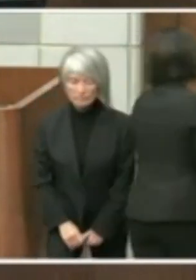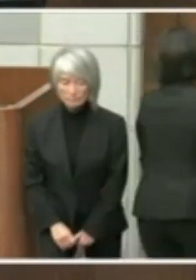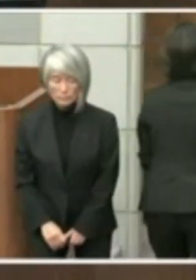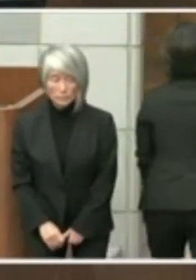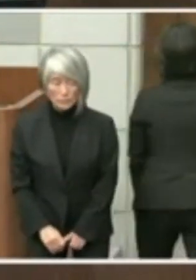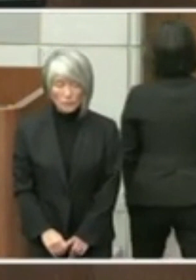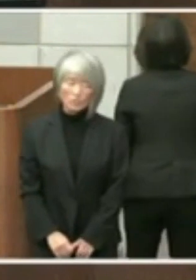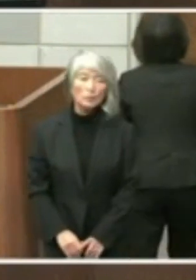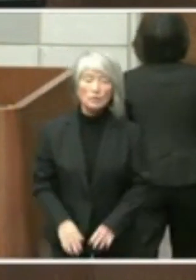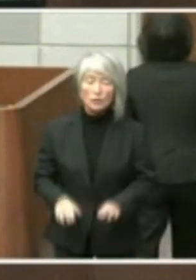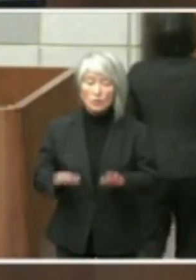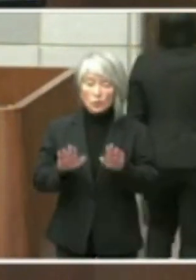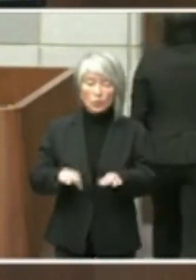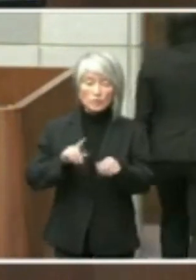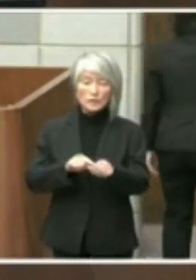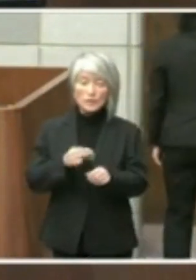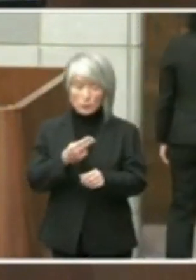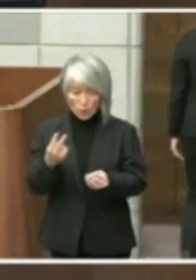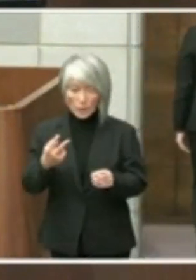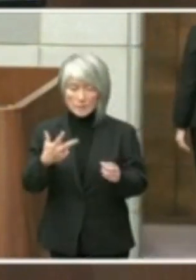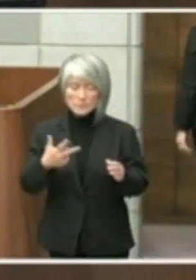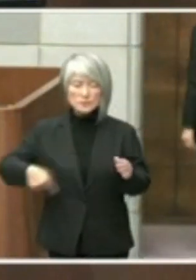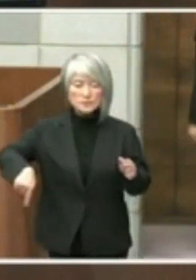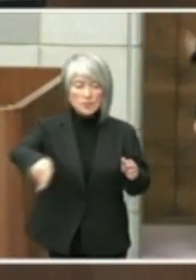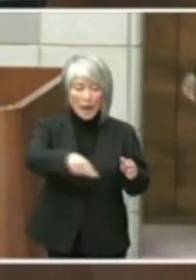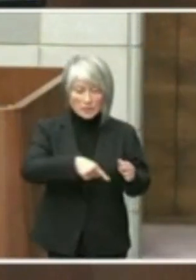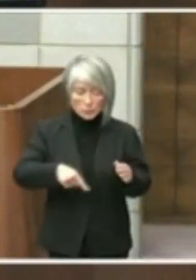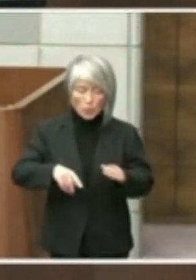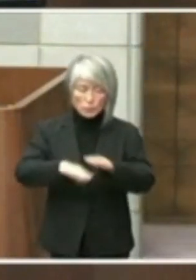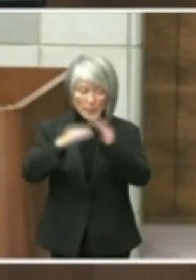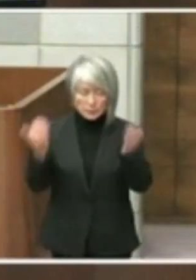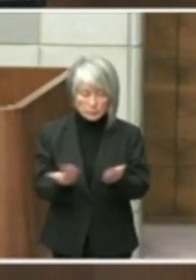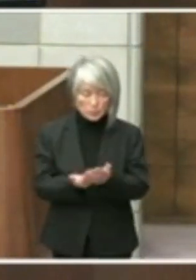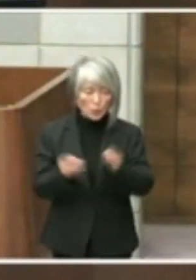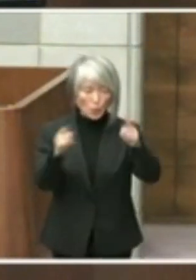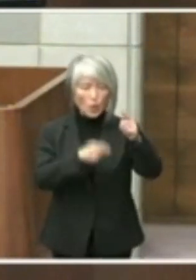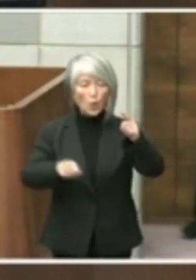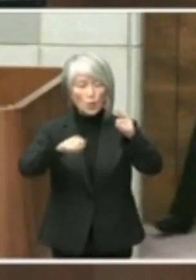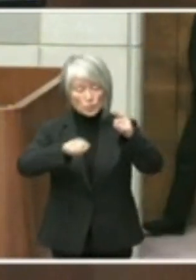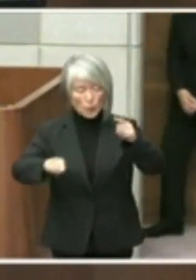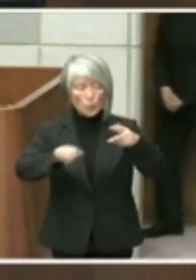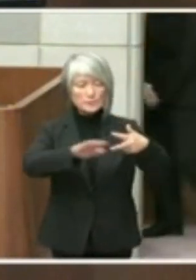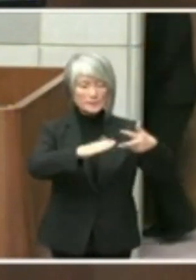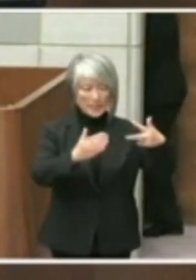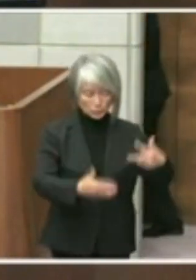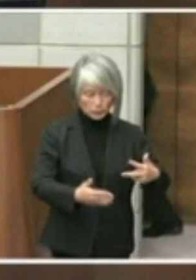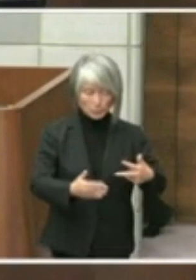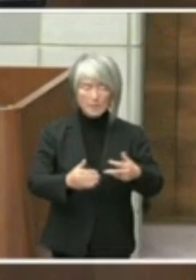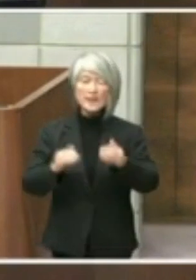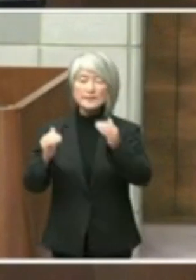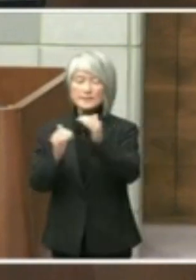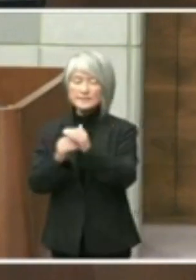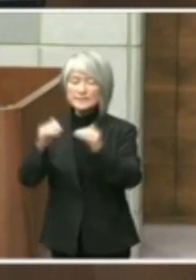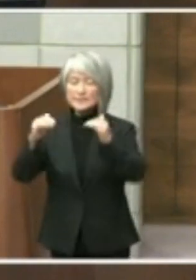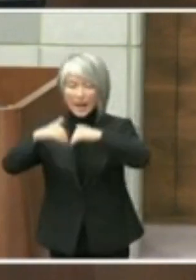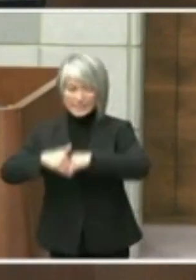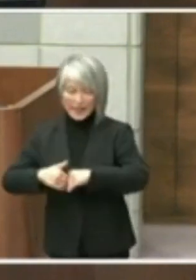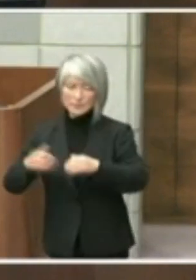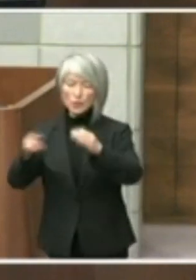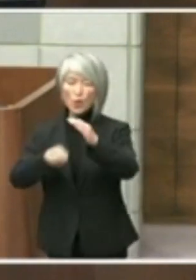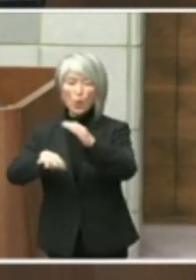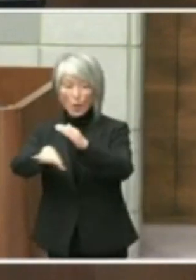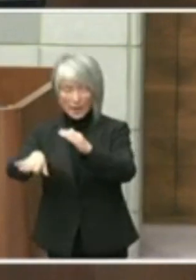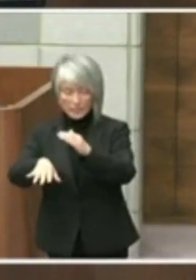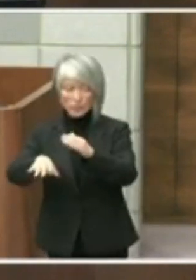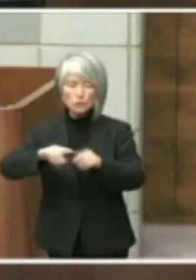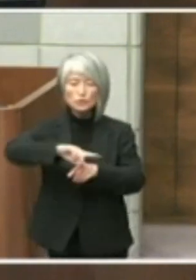今年度は、市内の全公共施設、並びに石ヶ谷公園から、周辺2キロメートル圏内